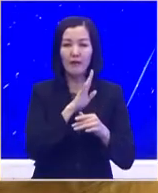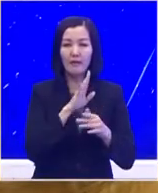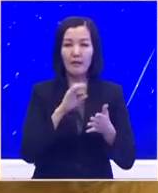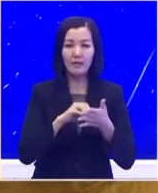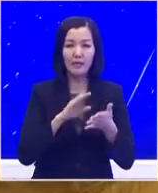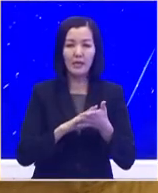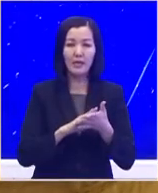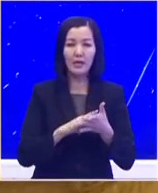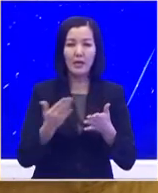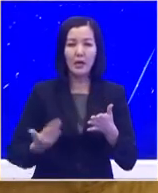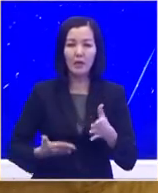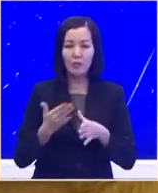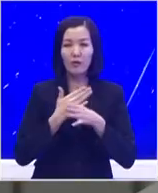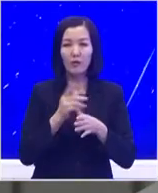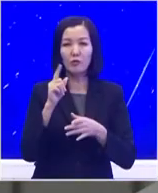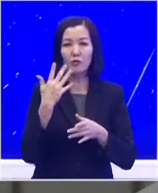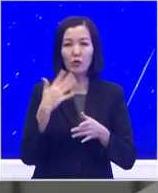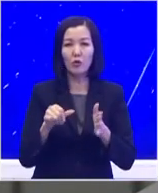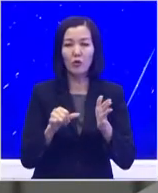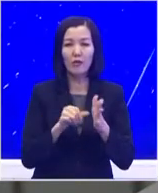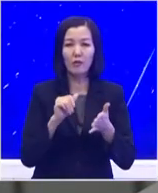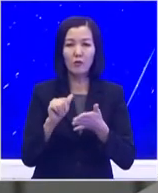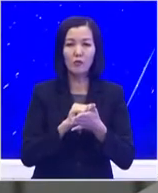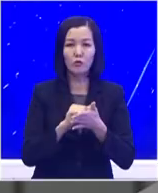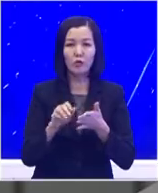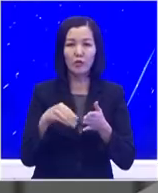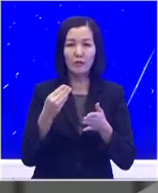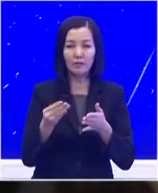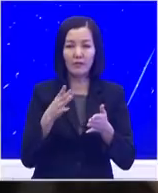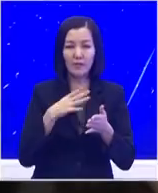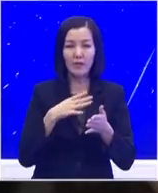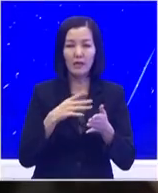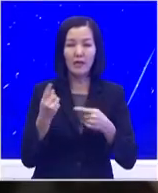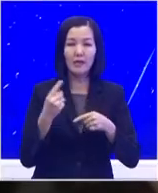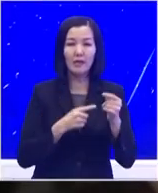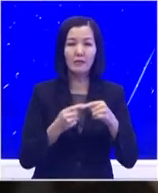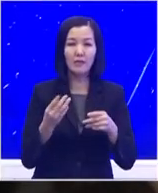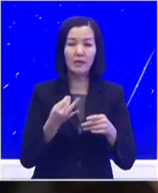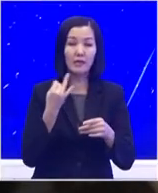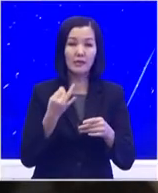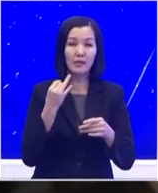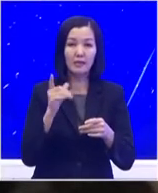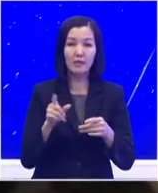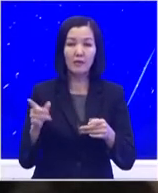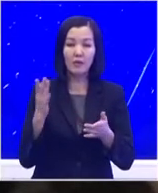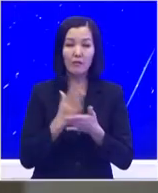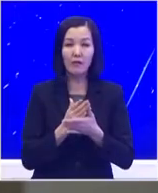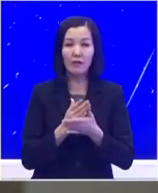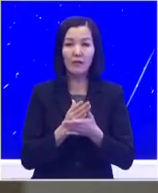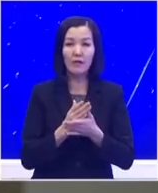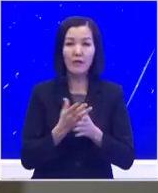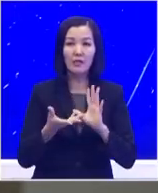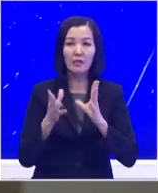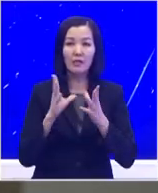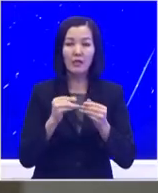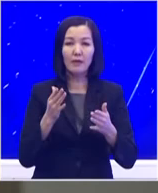әлеуметтік жәрдемақыға 156 адам құжат тапсырыпты. Олардың арасында кәсіпкерлікке қызығатындары да аз емес. Тоқетерін